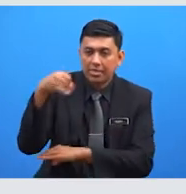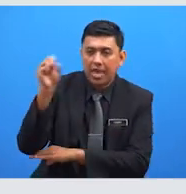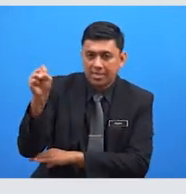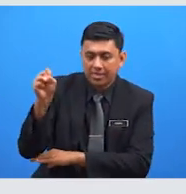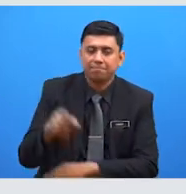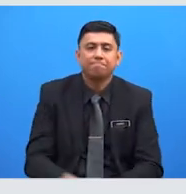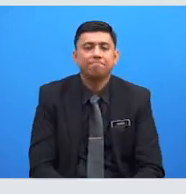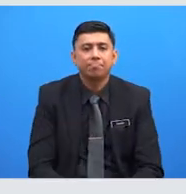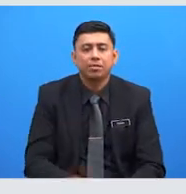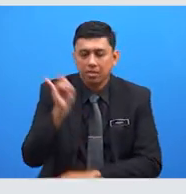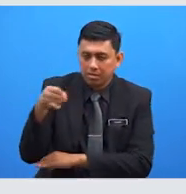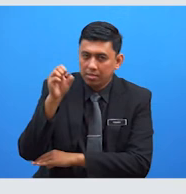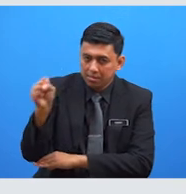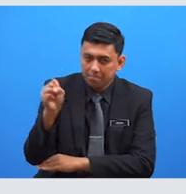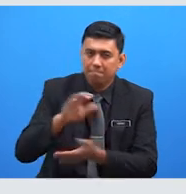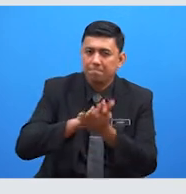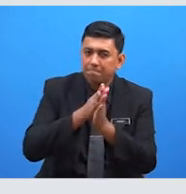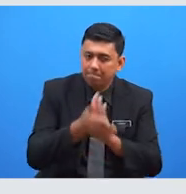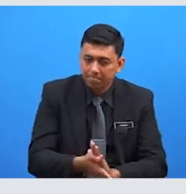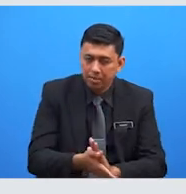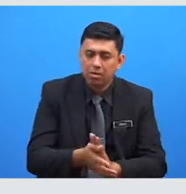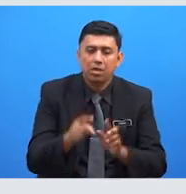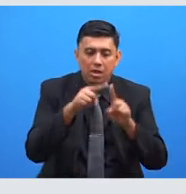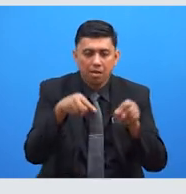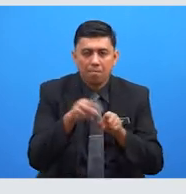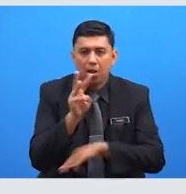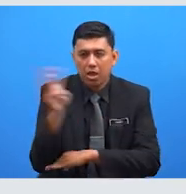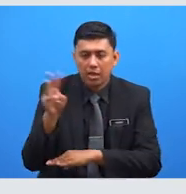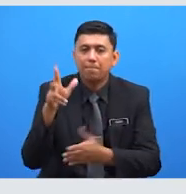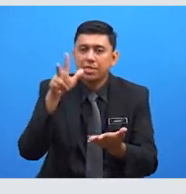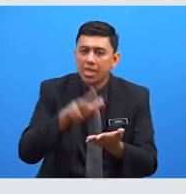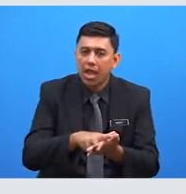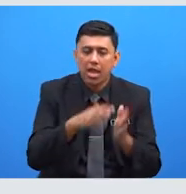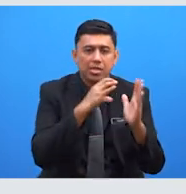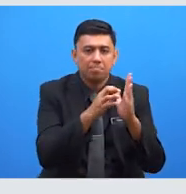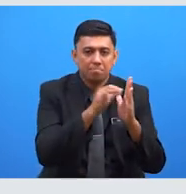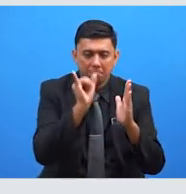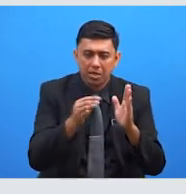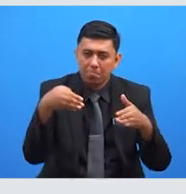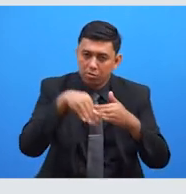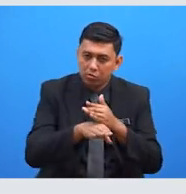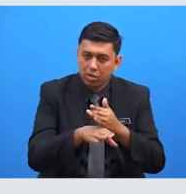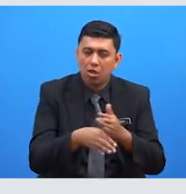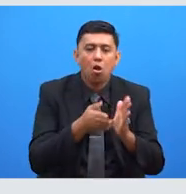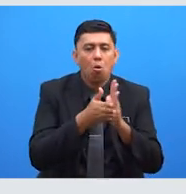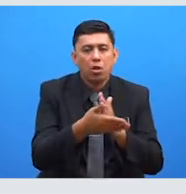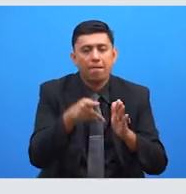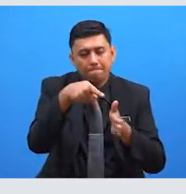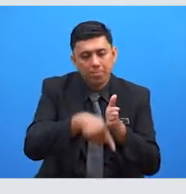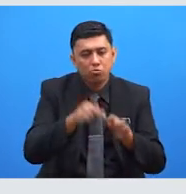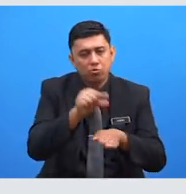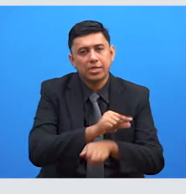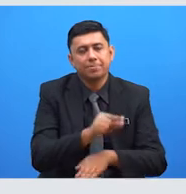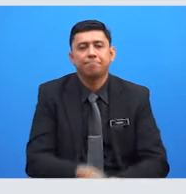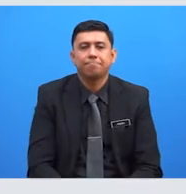JavaScript. JavaScript dapat menjadikan laman web boleh mengesahkan data yang dimasukkan oleh